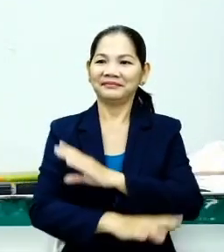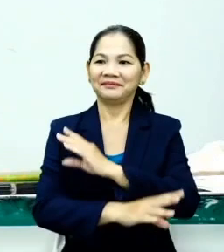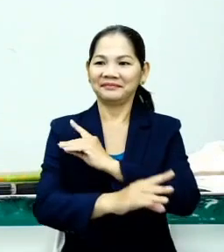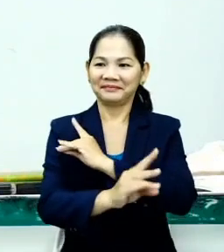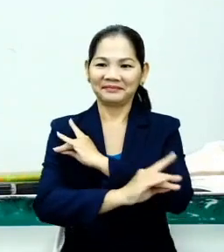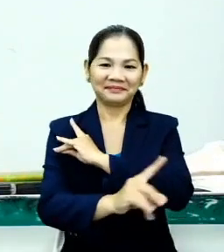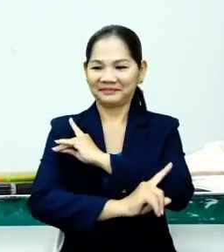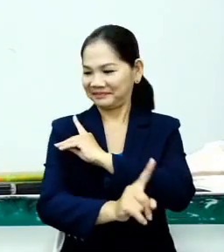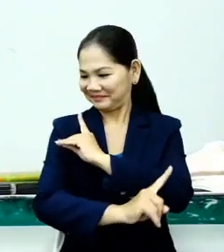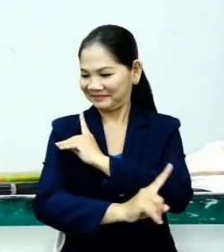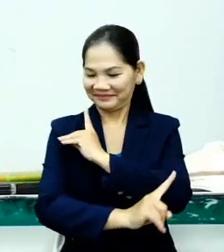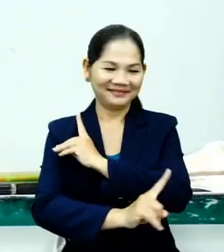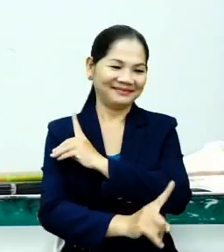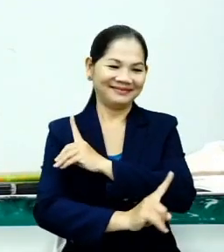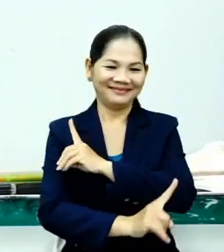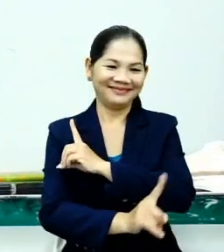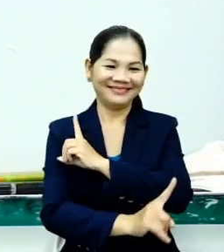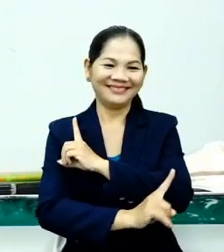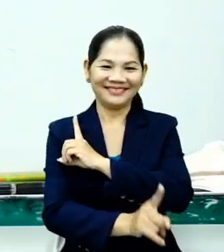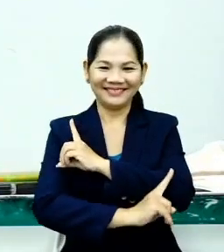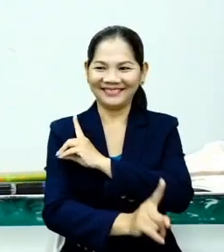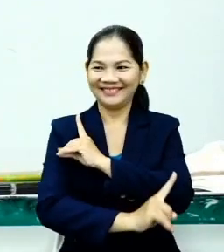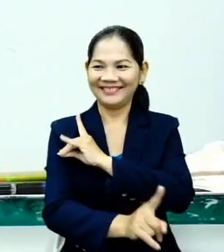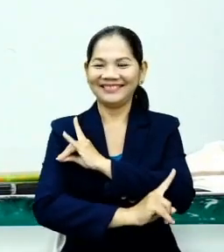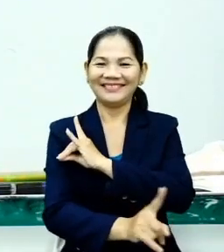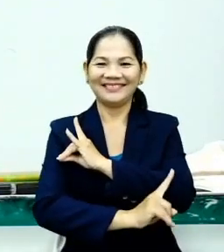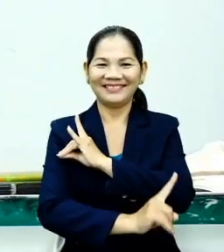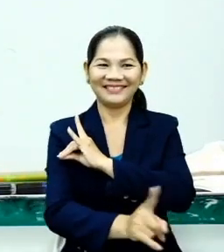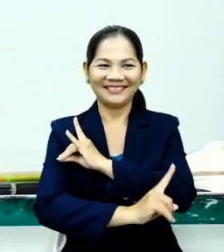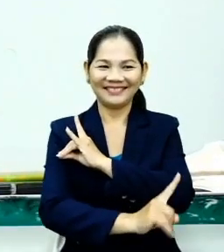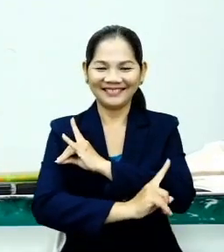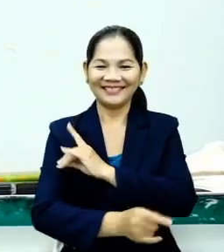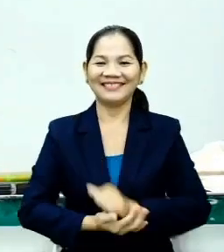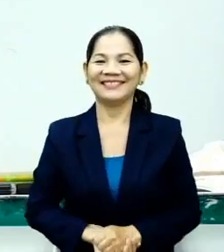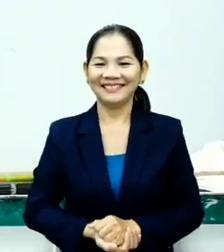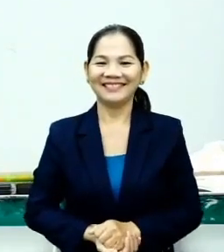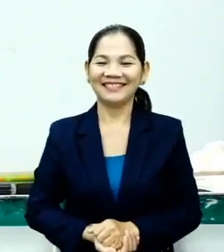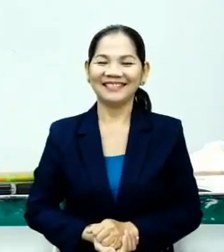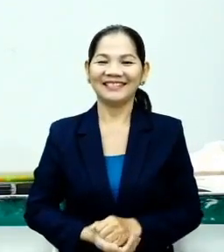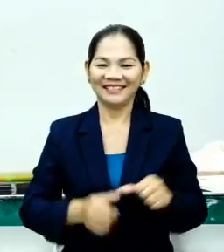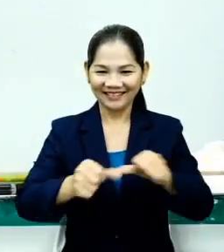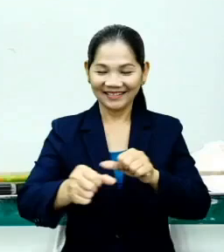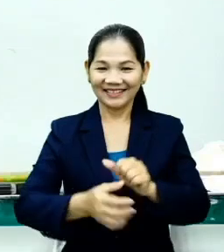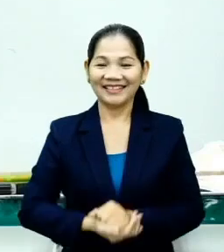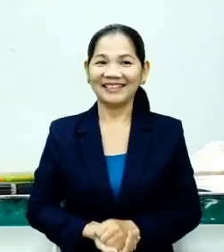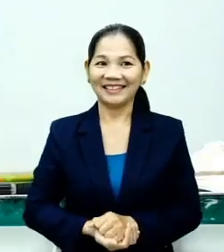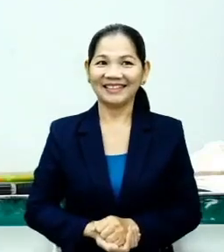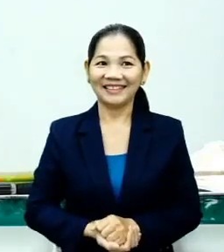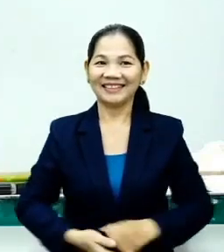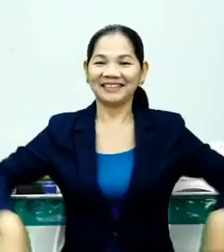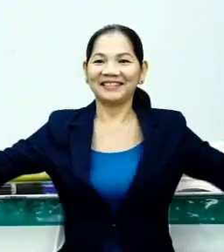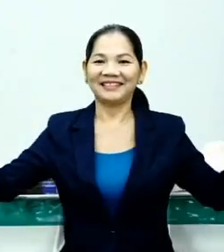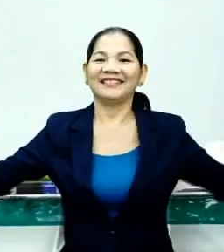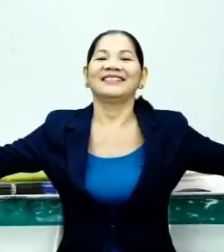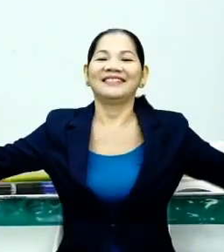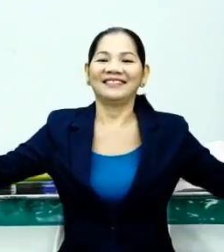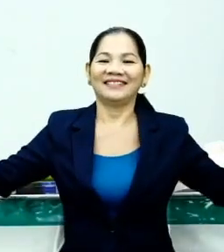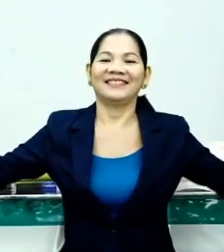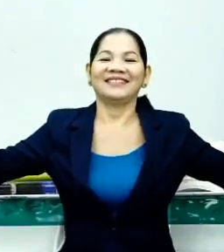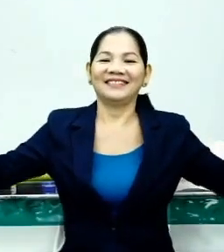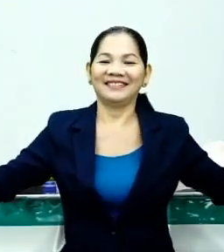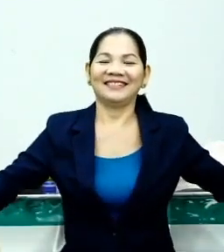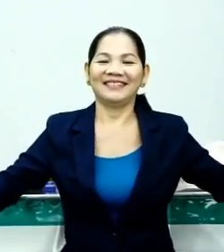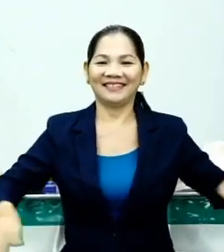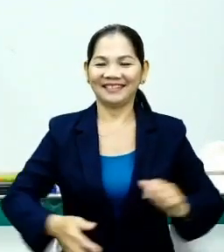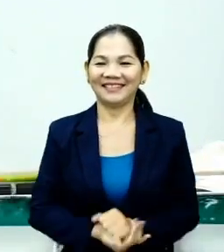dân bọ cần tươi nhá con á bọ cần tươi vơ chà và tập một tiết và đặt này dân thả há